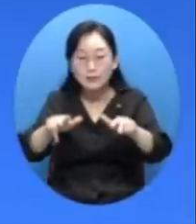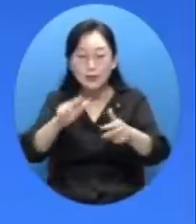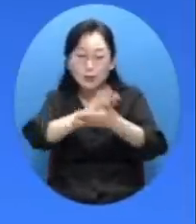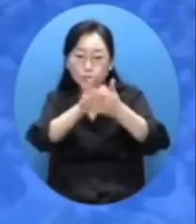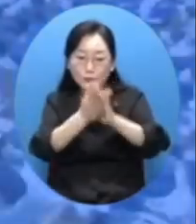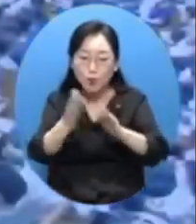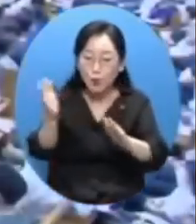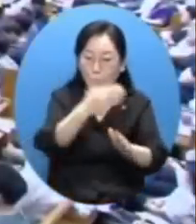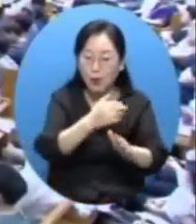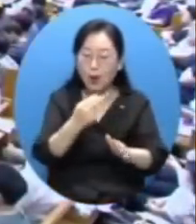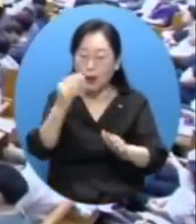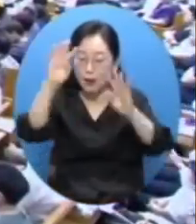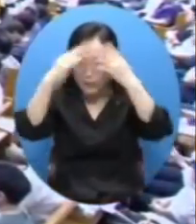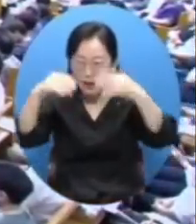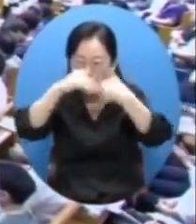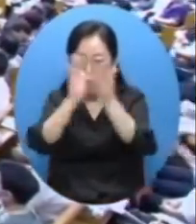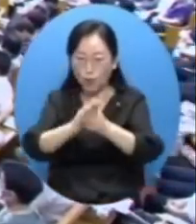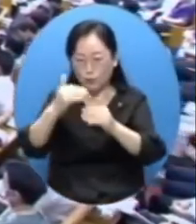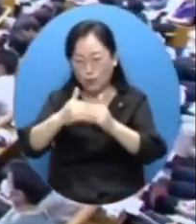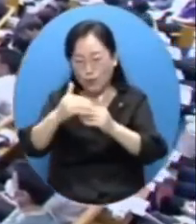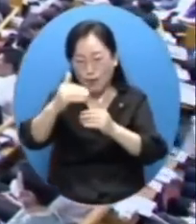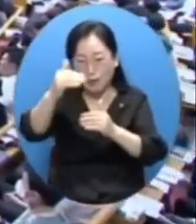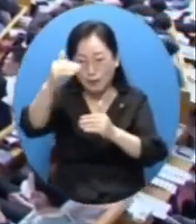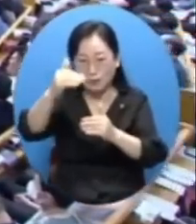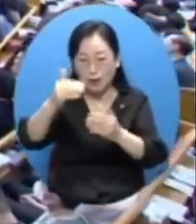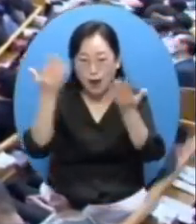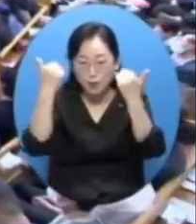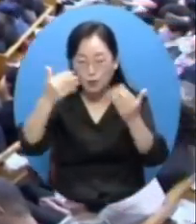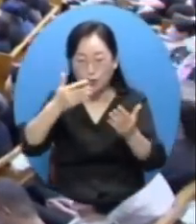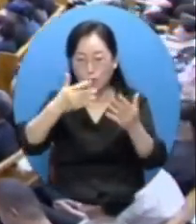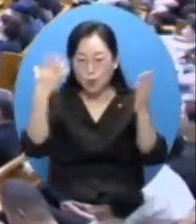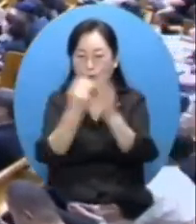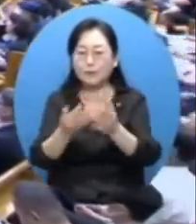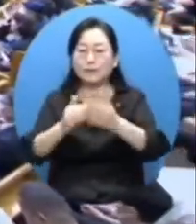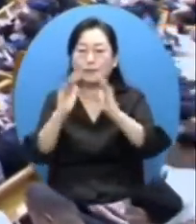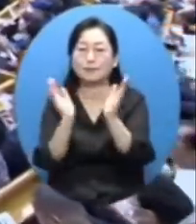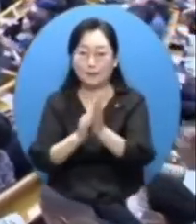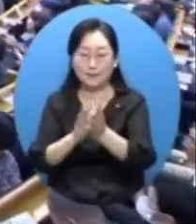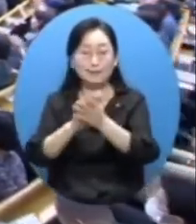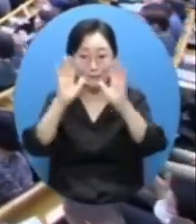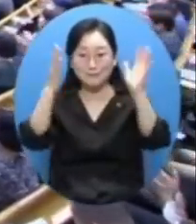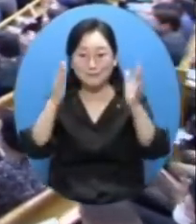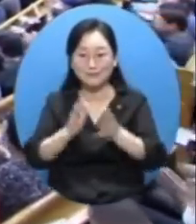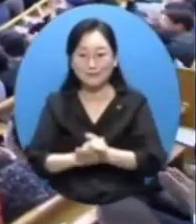유치원부터 대학교까지 모든 과정의 학교를 설립하게 되었습니다. 할렐루야!